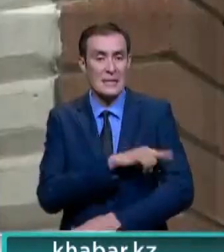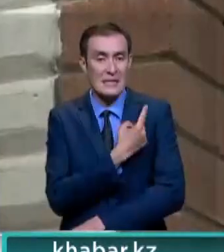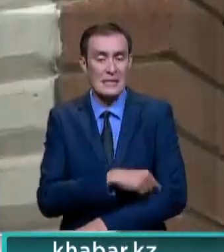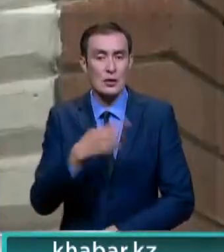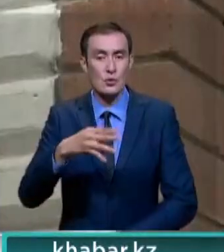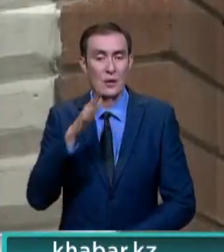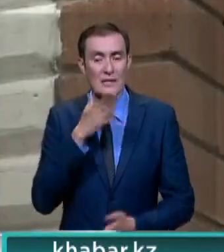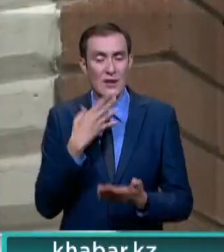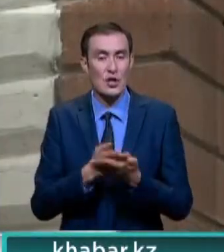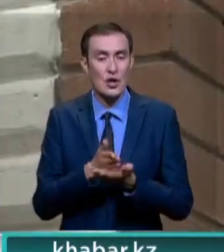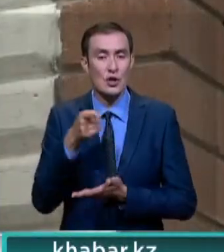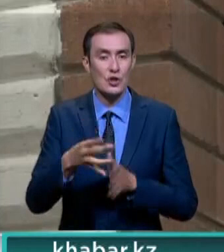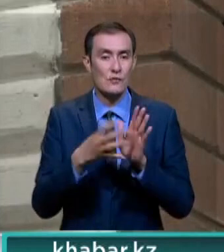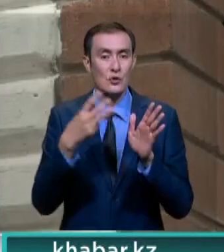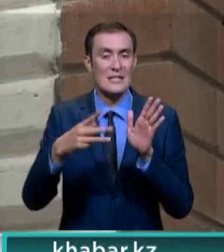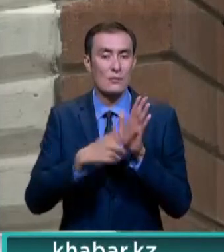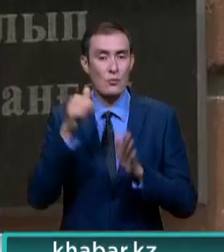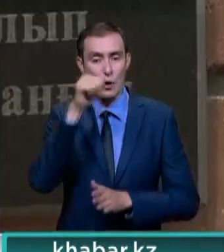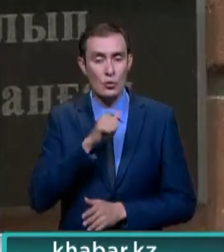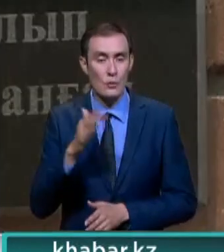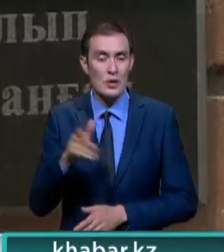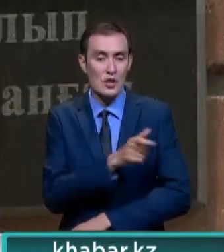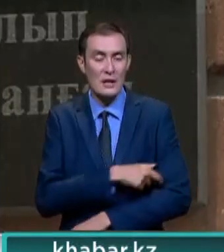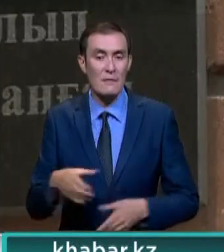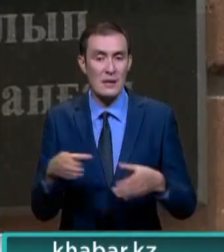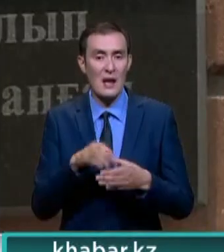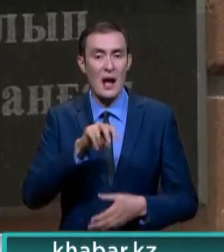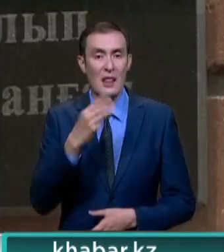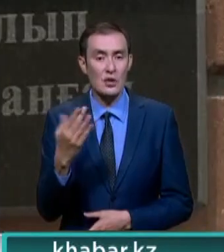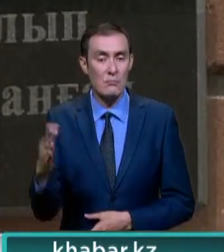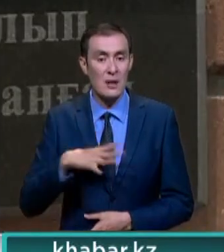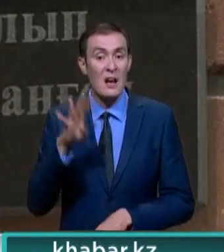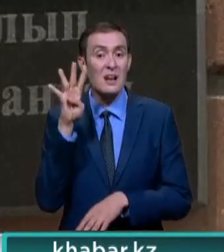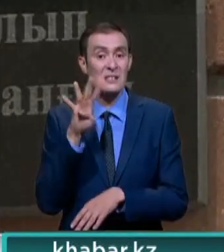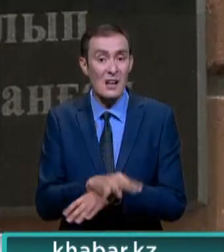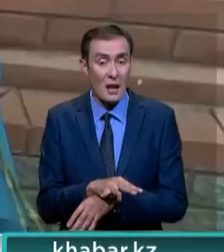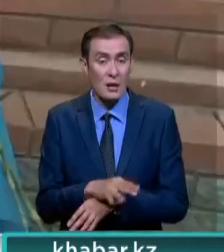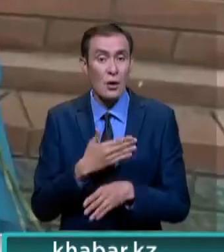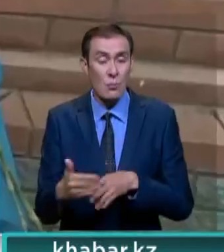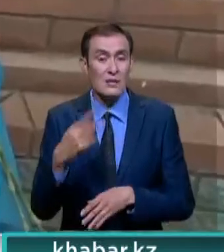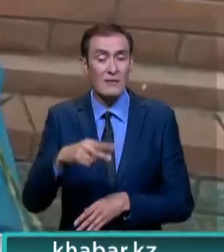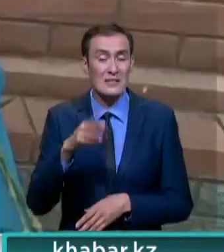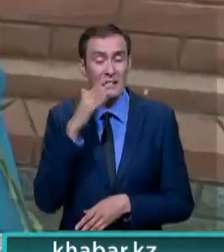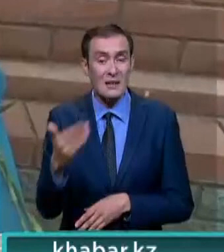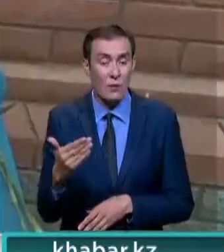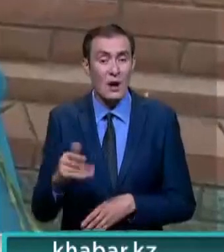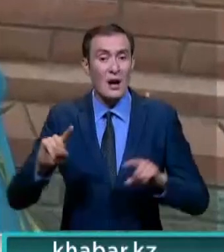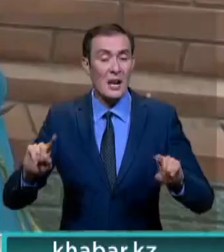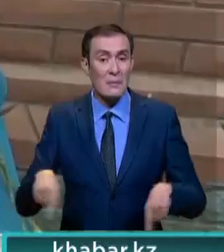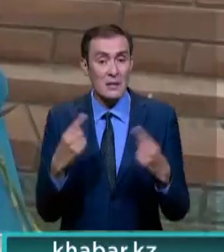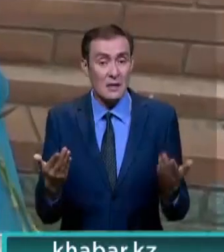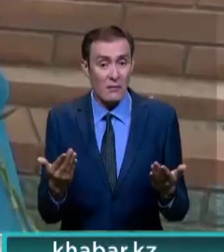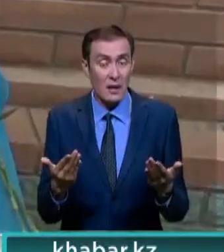своей жизни. В 1937 году, будучи членом партии «Алаш», он был расстрелян. Спустя 20 лет его